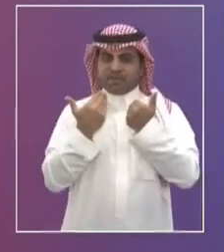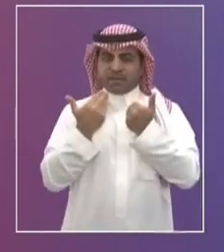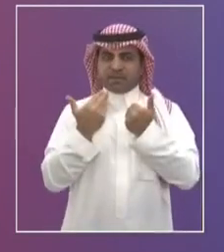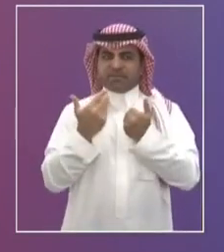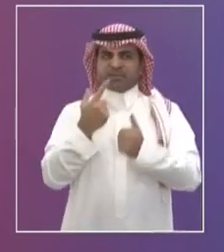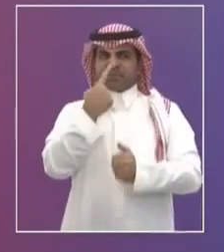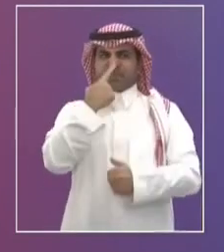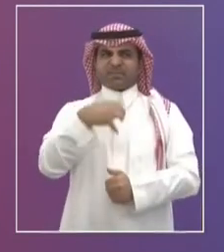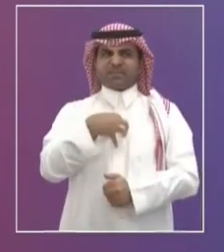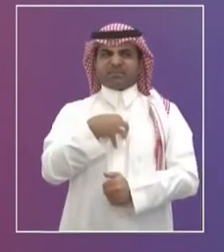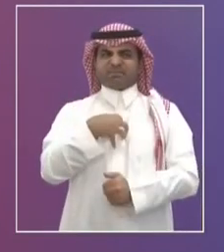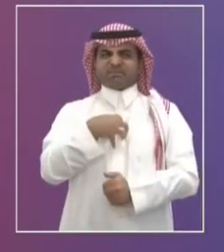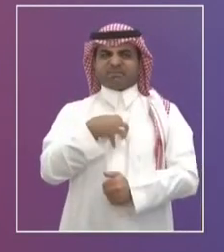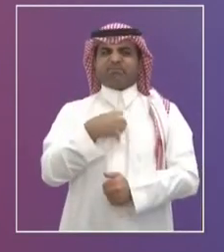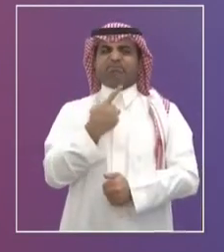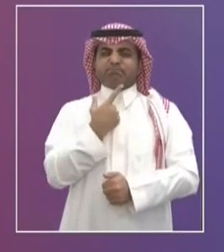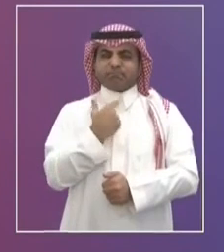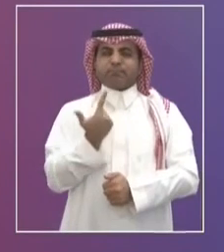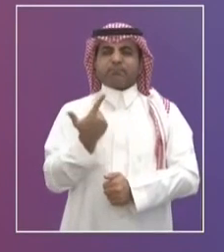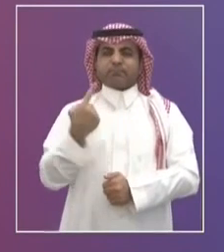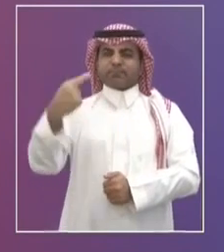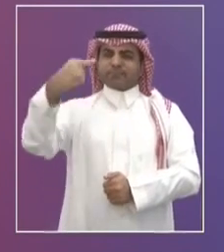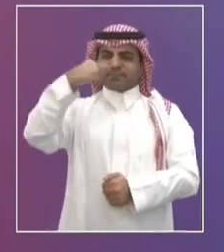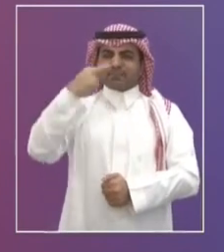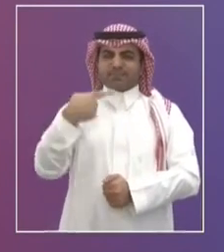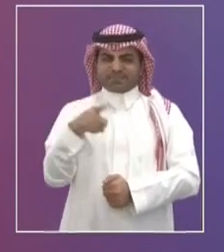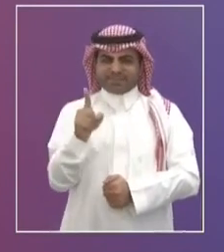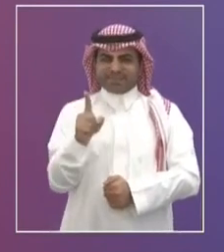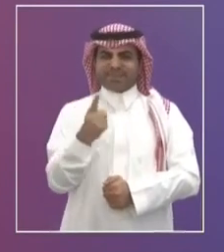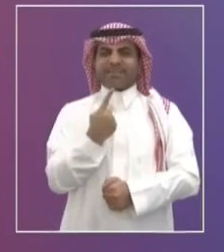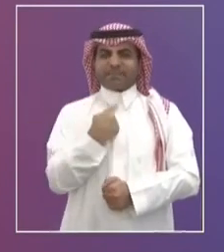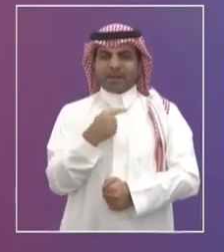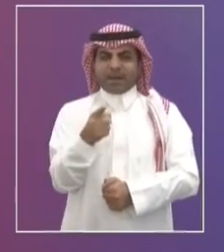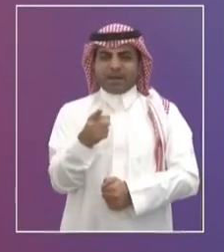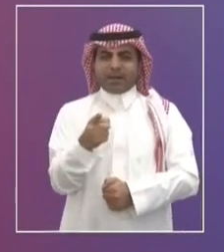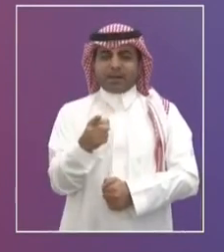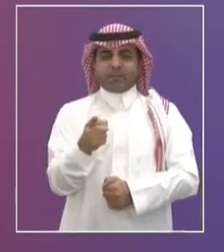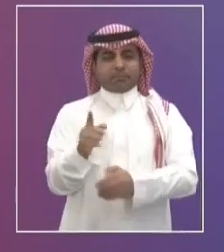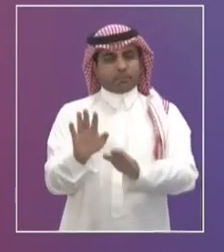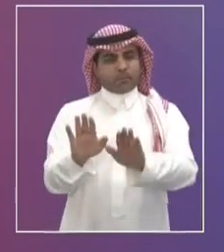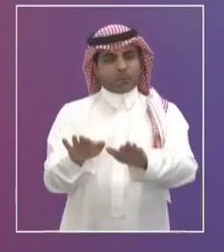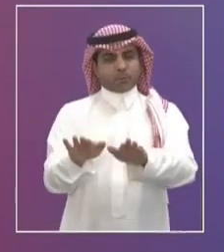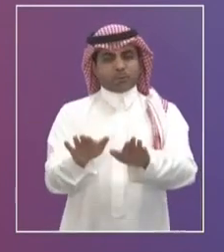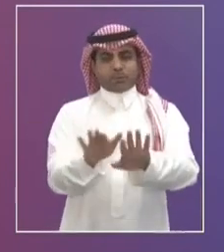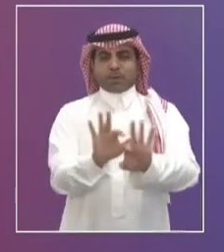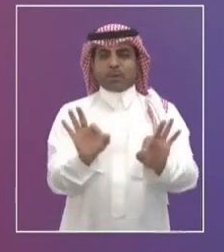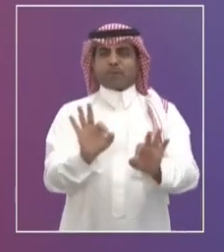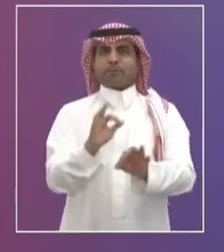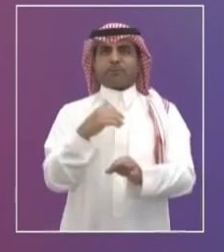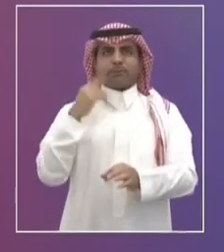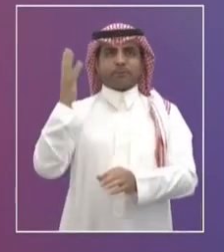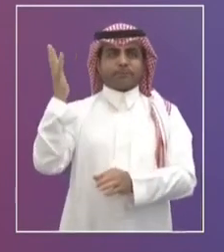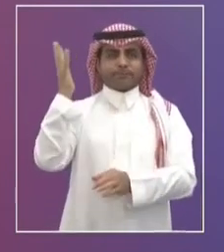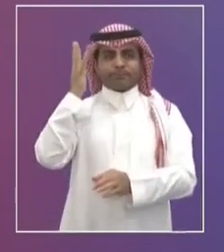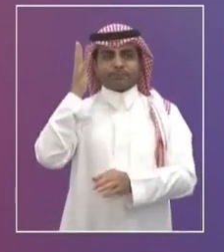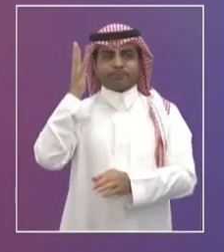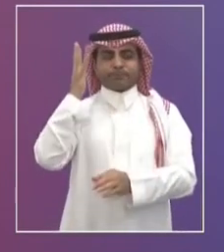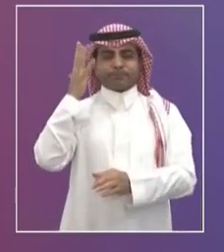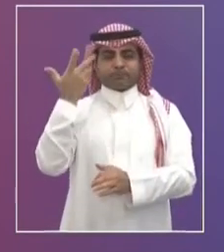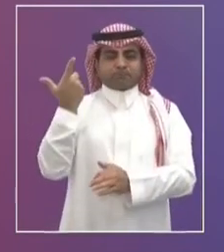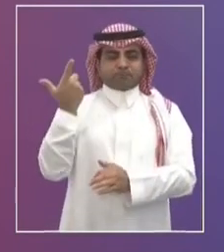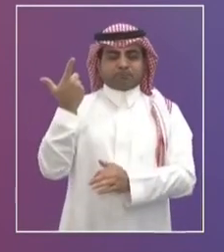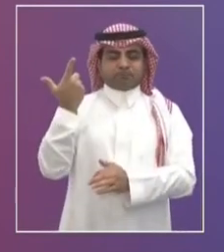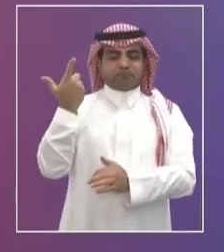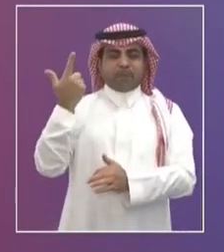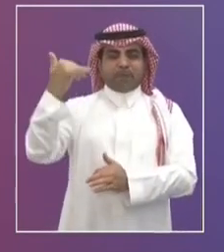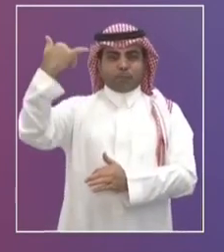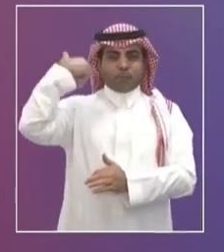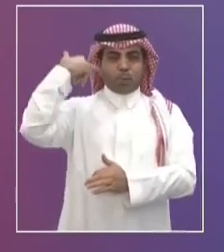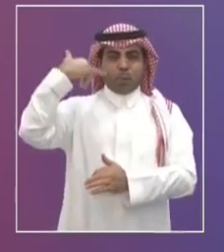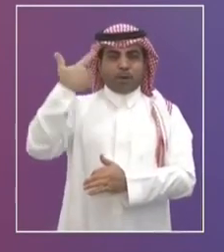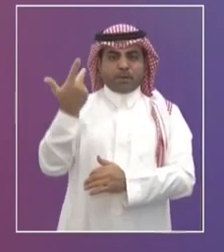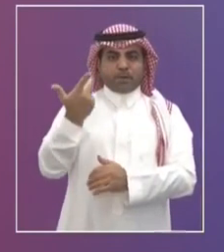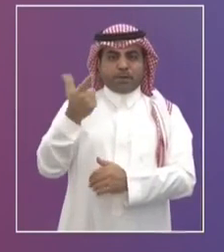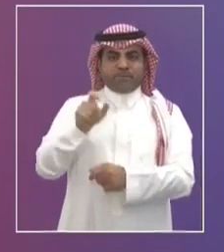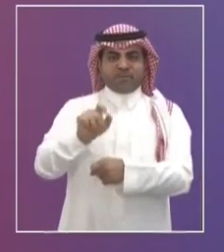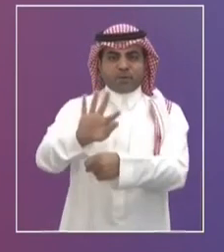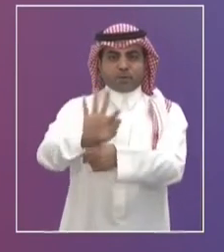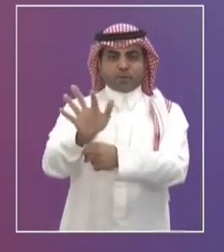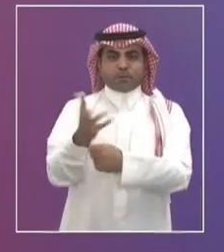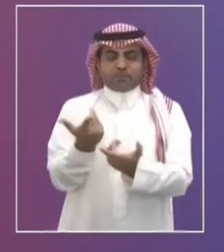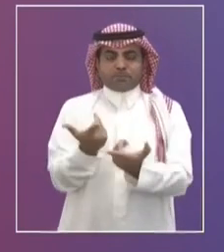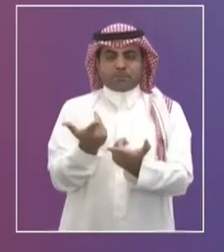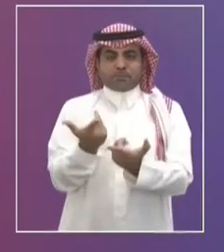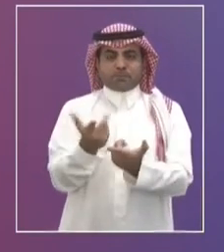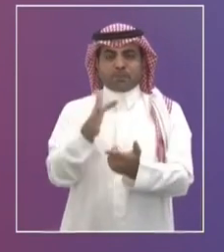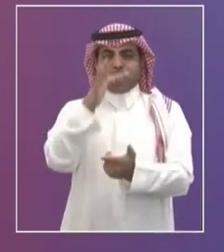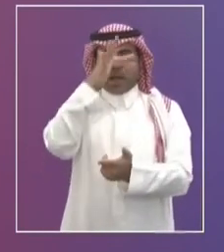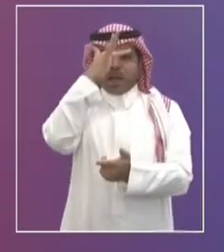بأن تعرف أوضاعها الصحية وتتأكد هل يوجد لديها إصابة بالفيروس من عدمه، حالة